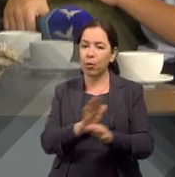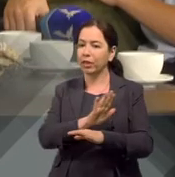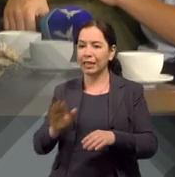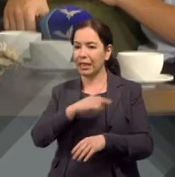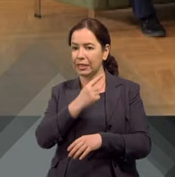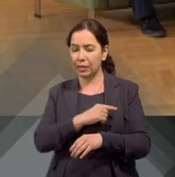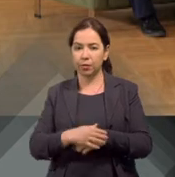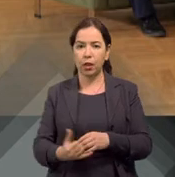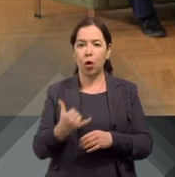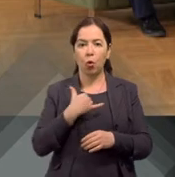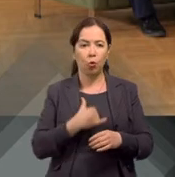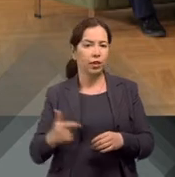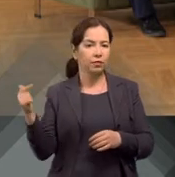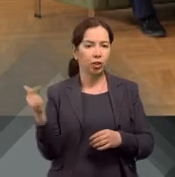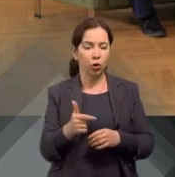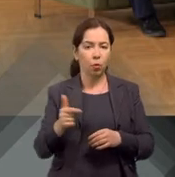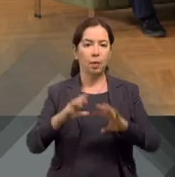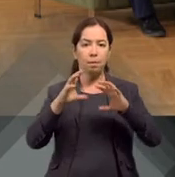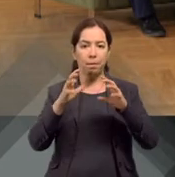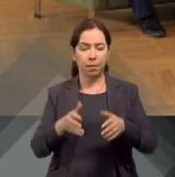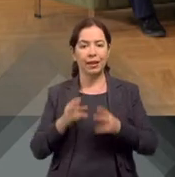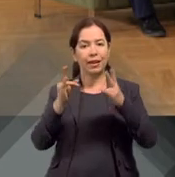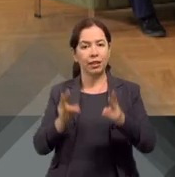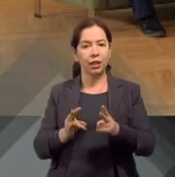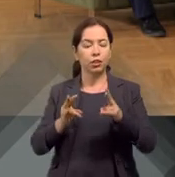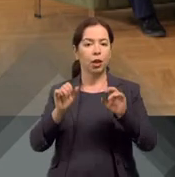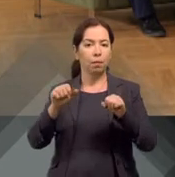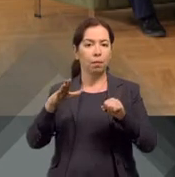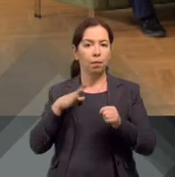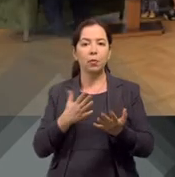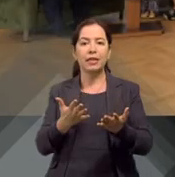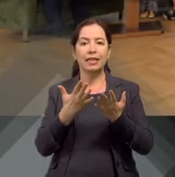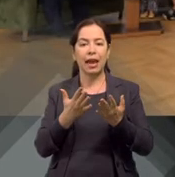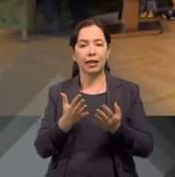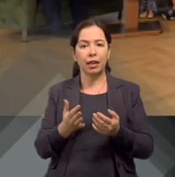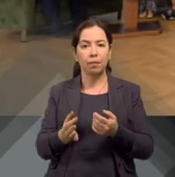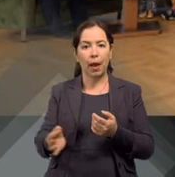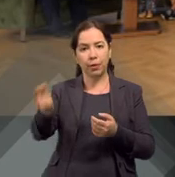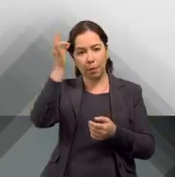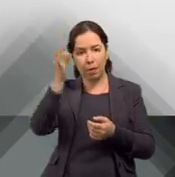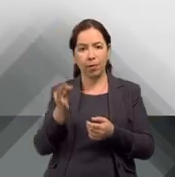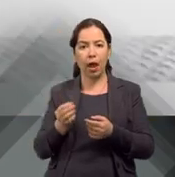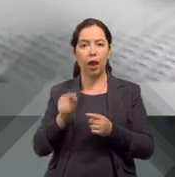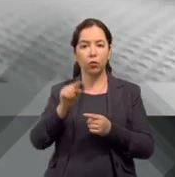грубом, а порой несгибаемом мире нежность может быть ярким напоминанием о присутствии